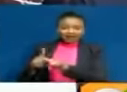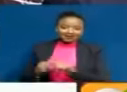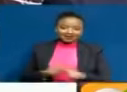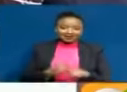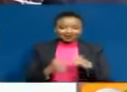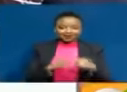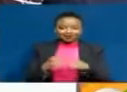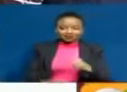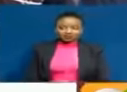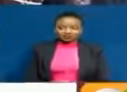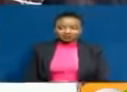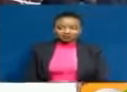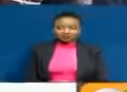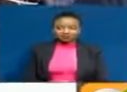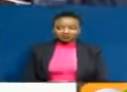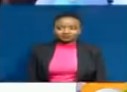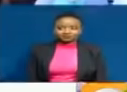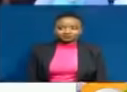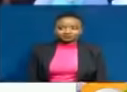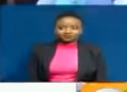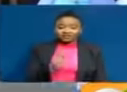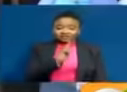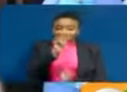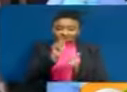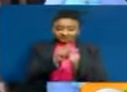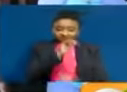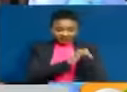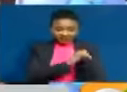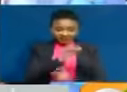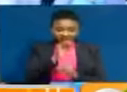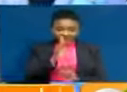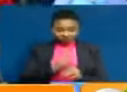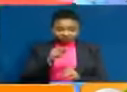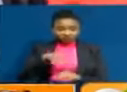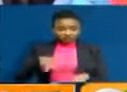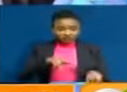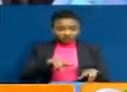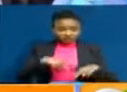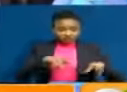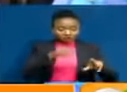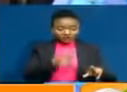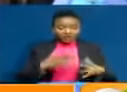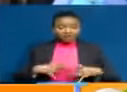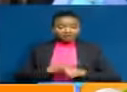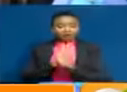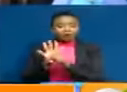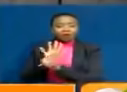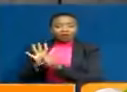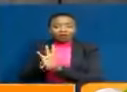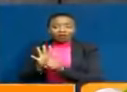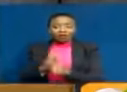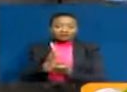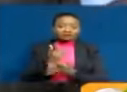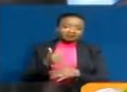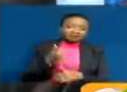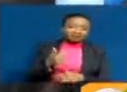mzunguko wa barabara ya Digo yamekithiri. Wote kifika jioni ikiona pita na area hii unakuta watu wamejazana hapa, wengine wanajichanganya, kuna